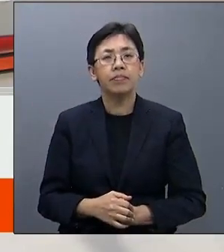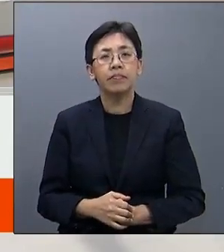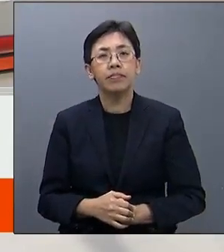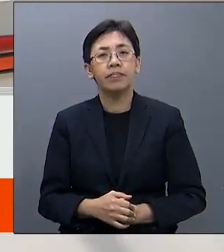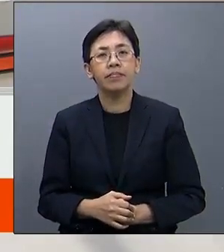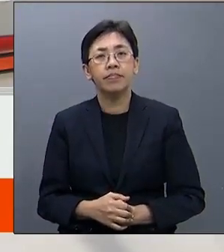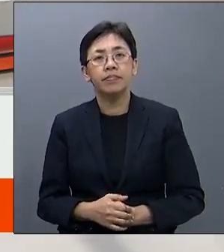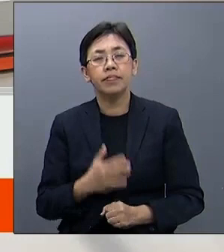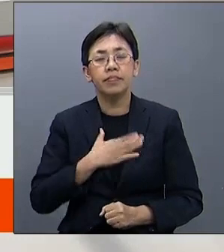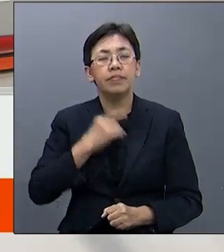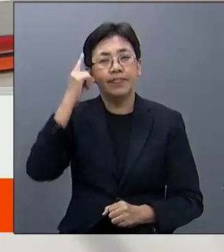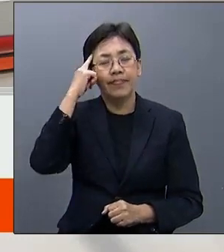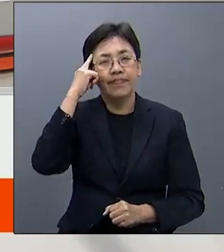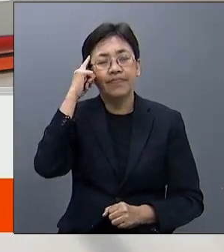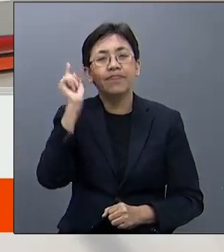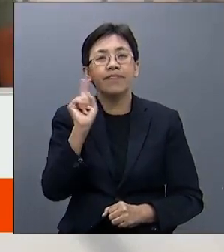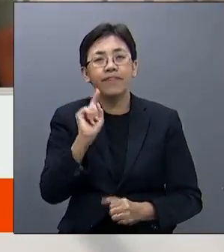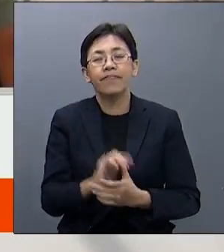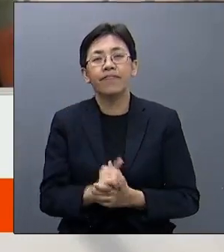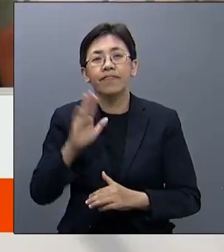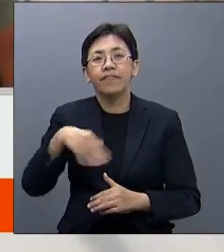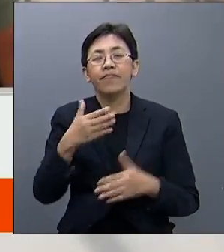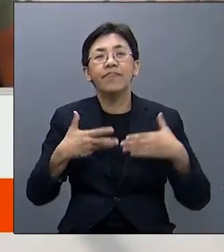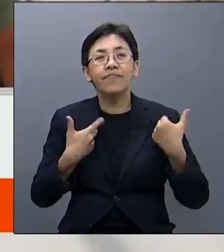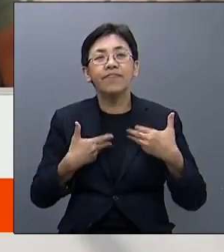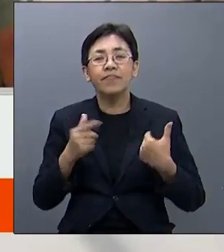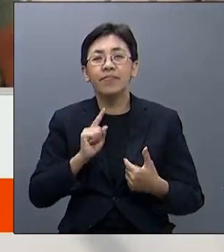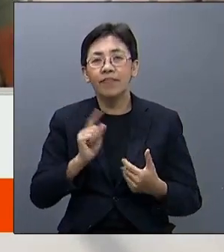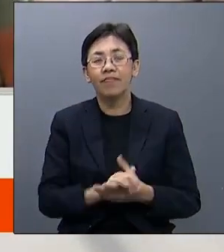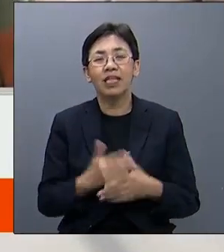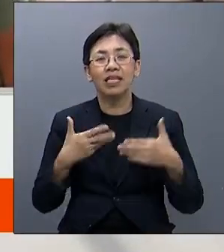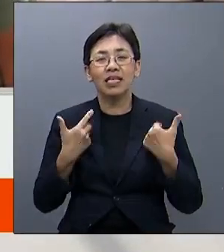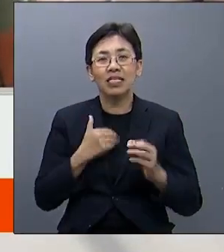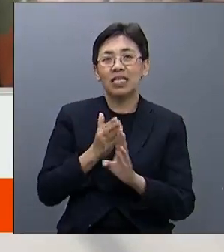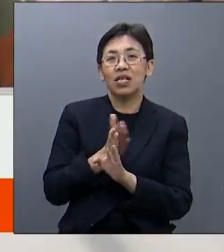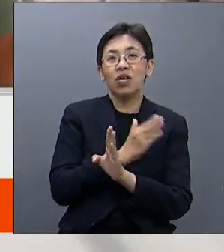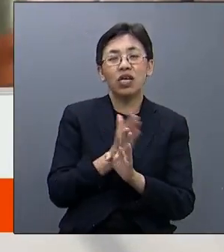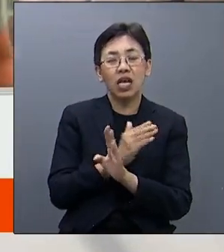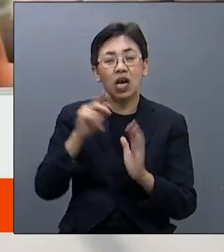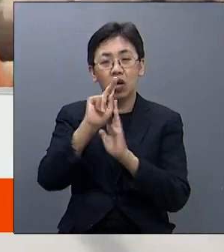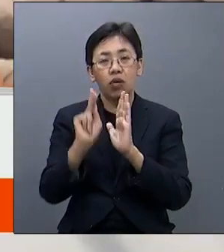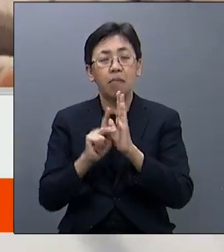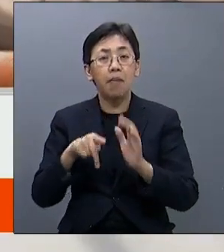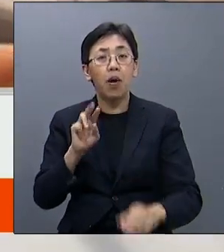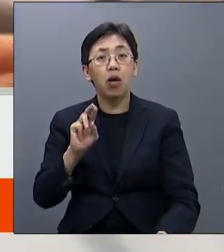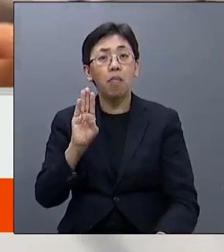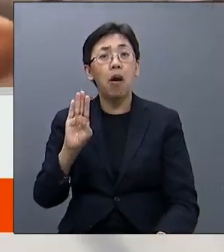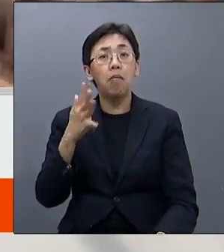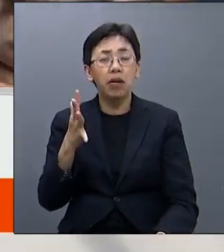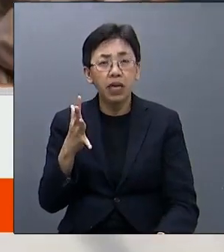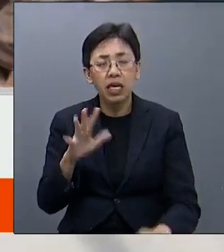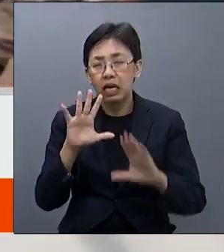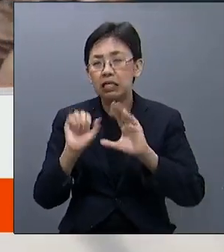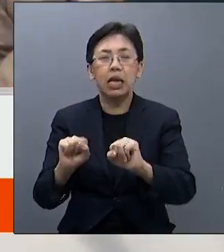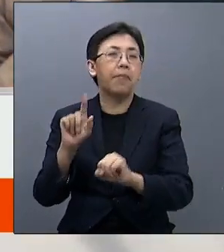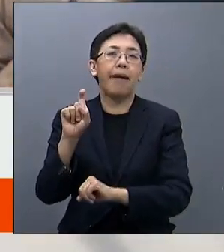จะดีใจนะครับที่เราควรจะดีใจก็เพราะว่าถ้าก่อนหน้านี้ไม่มีตัวพรบนี้นะครับเราจะจับกลุ่มเขาไม่ได้เล